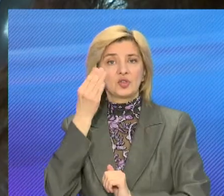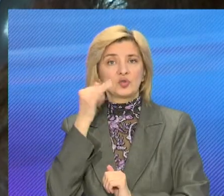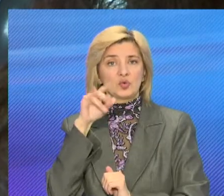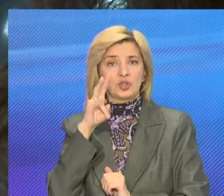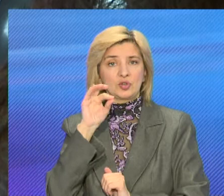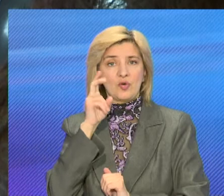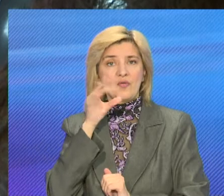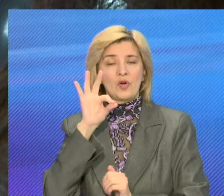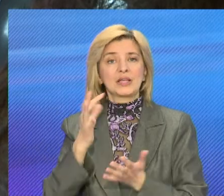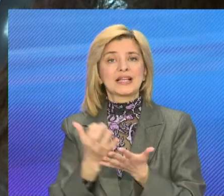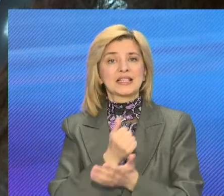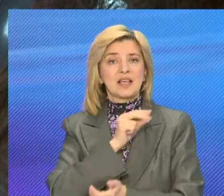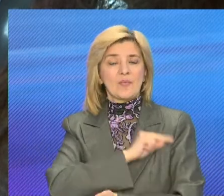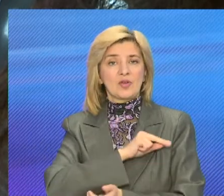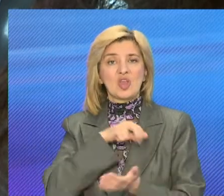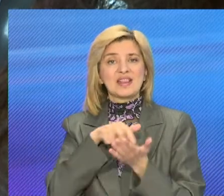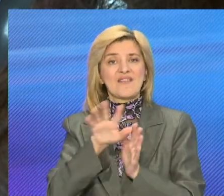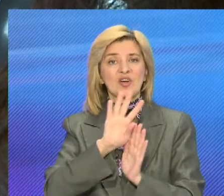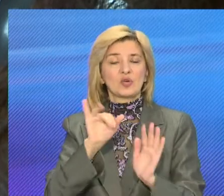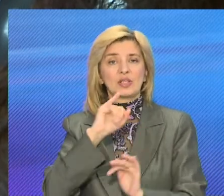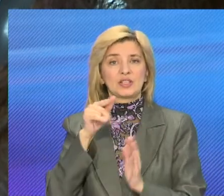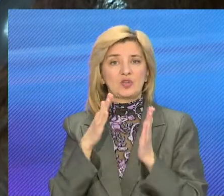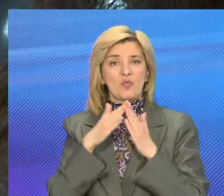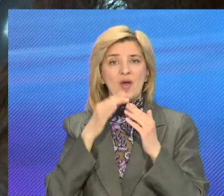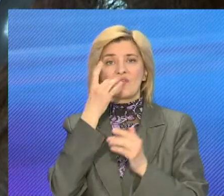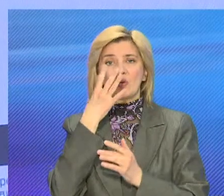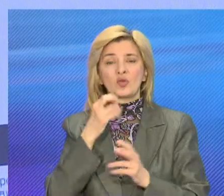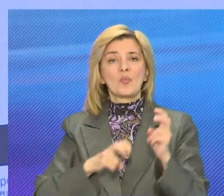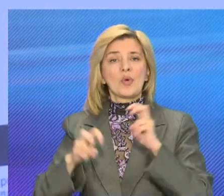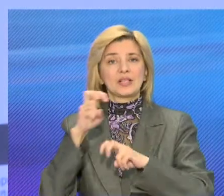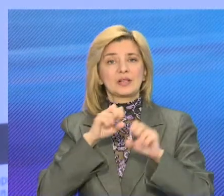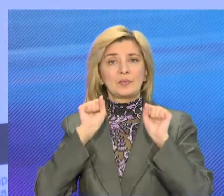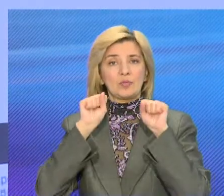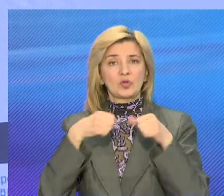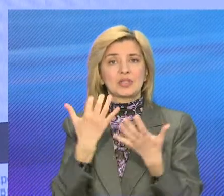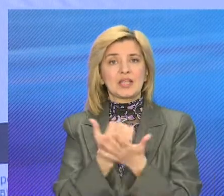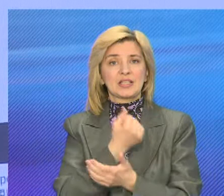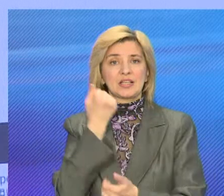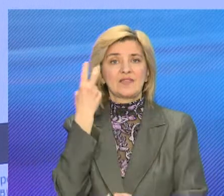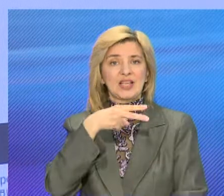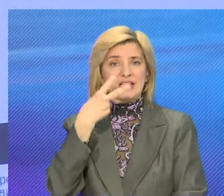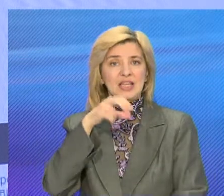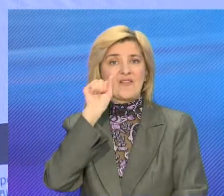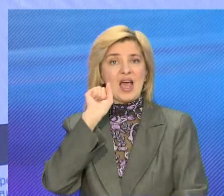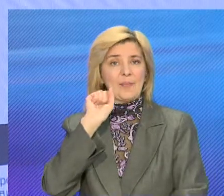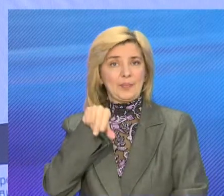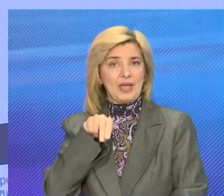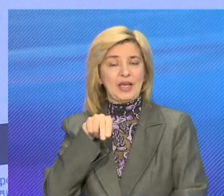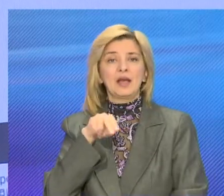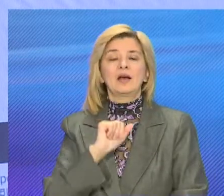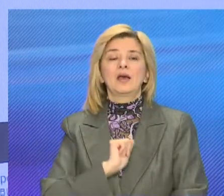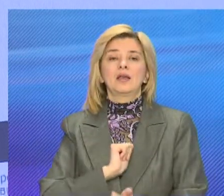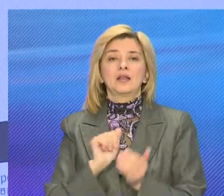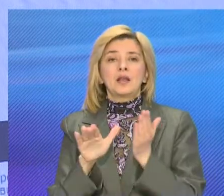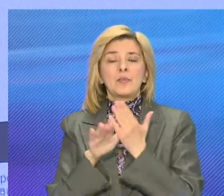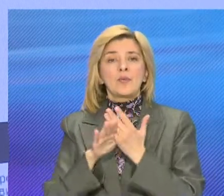Шчучынскага. Знайсці працу, не выходзячы з дому, у Гродні спашукальнікі змогуць 20 красавіка. З дапамогай сайта